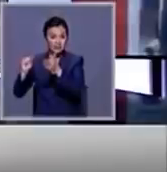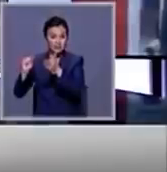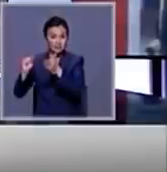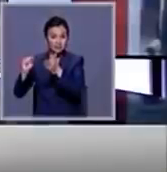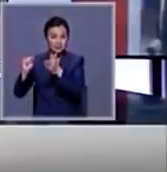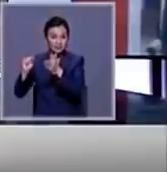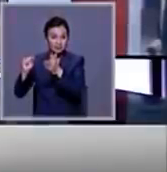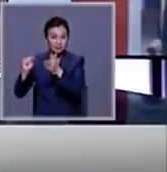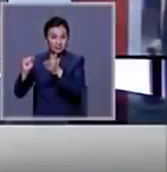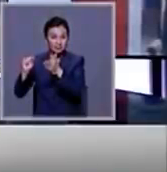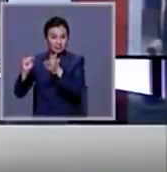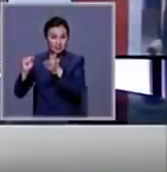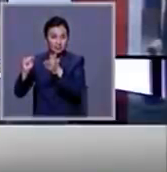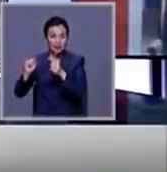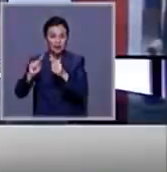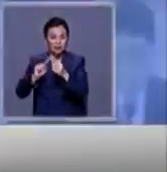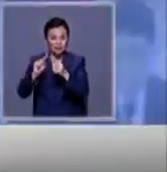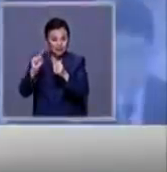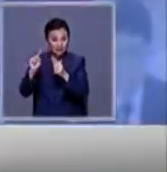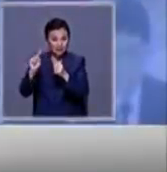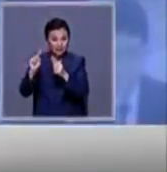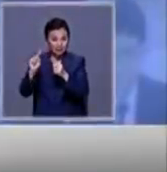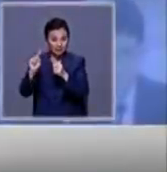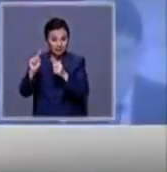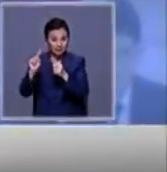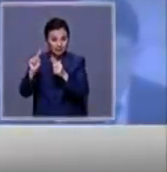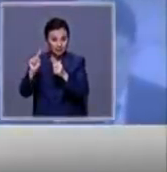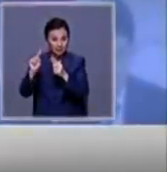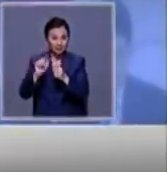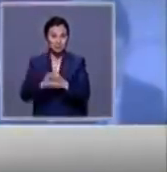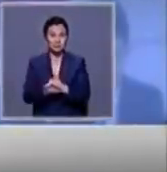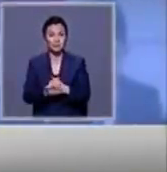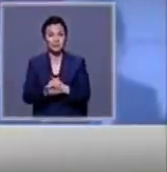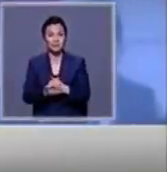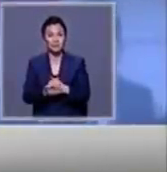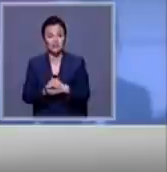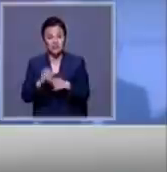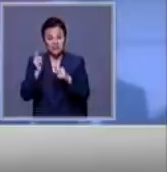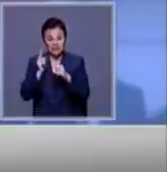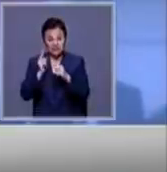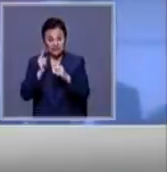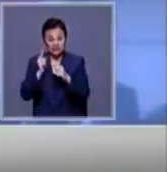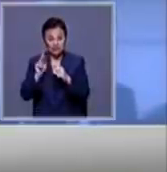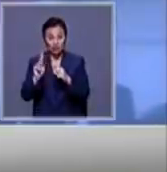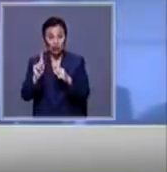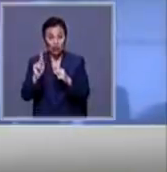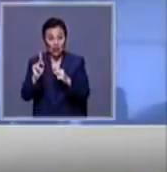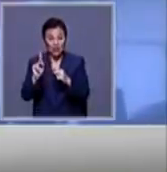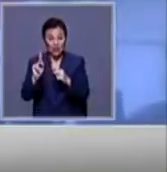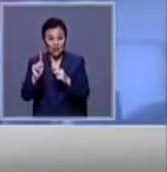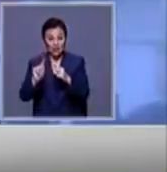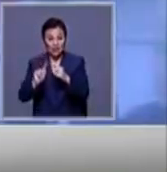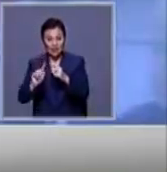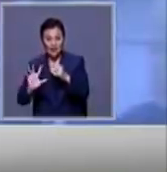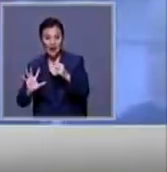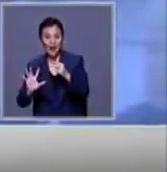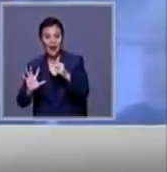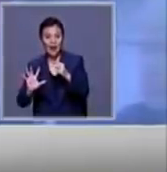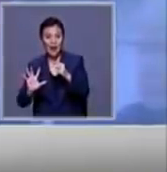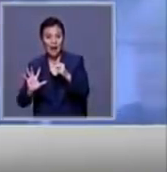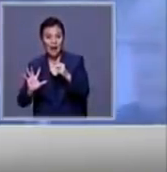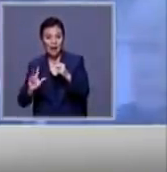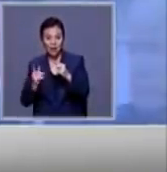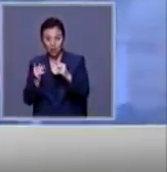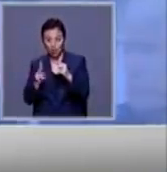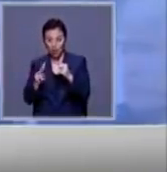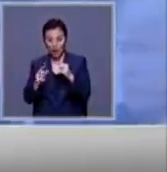มัครเองนายกได้ที่1ใช่ไหมแล้วก็จริงๆแล้วเนี่ยนายขอได้ที่5น